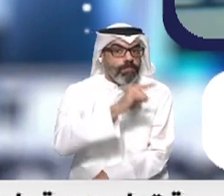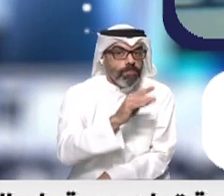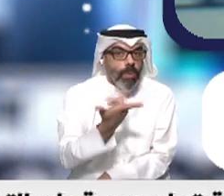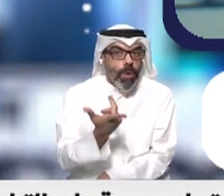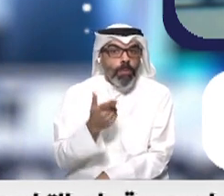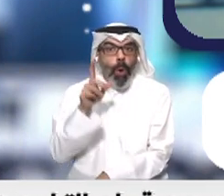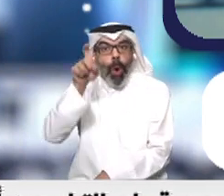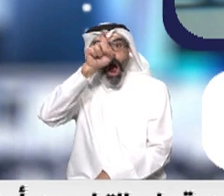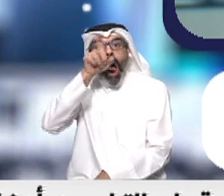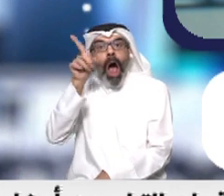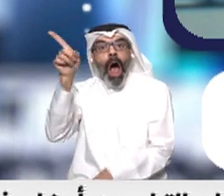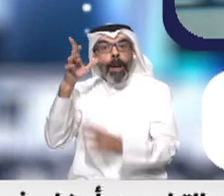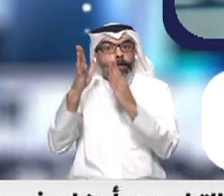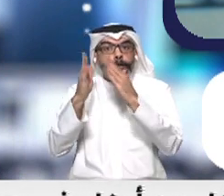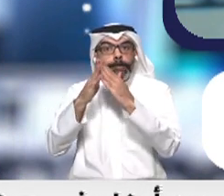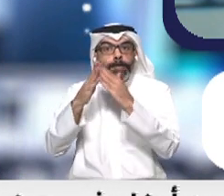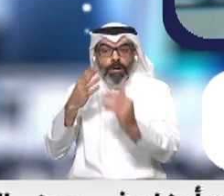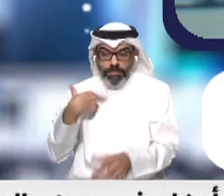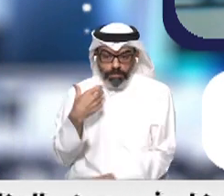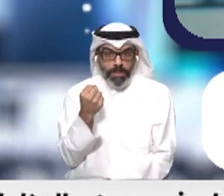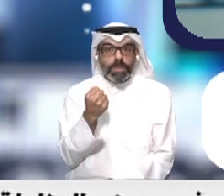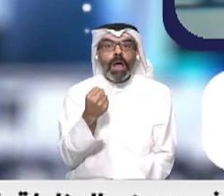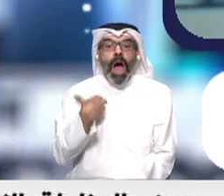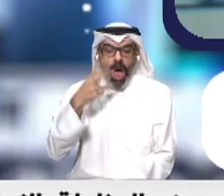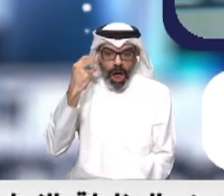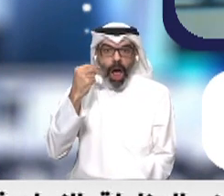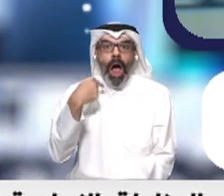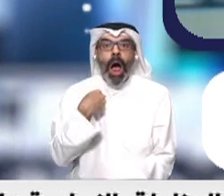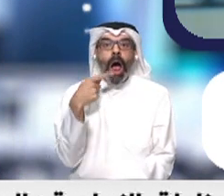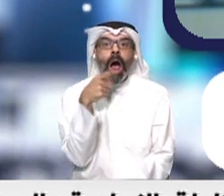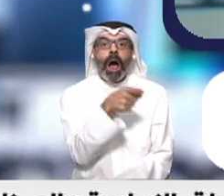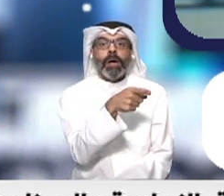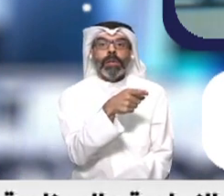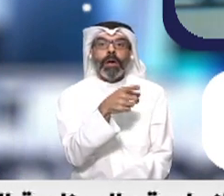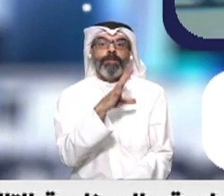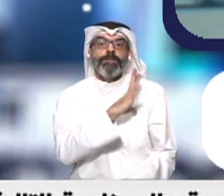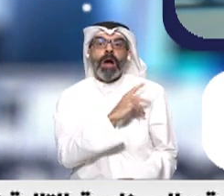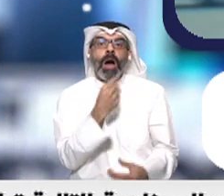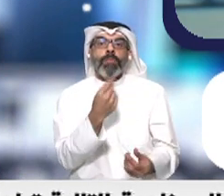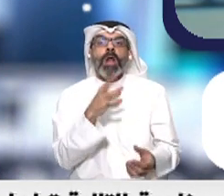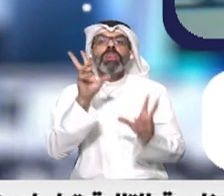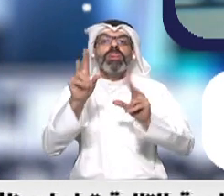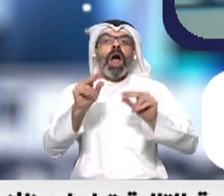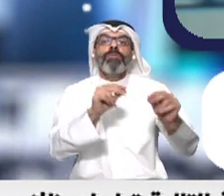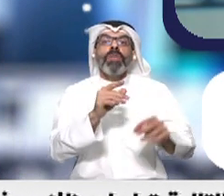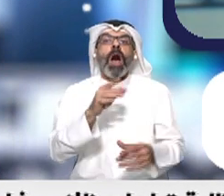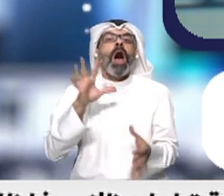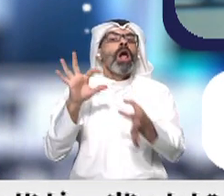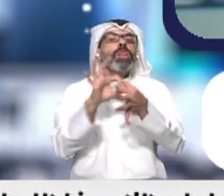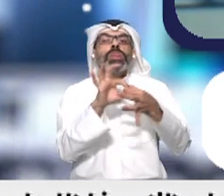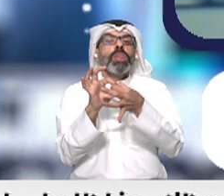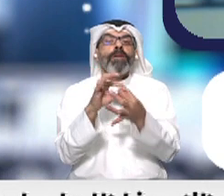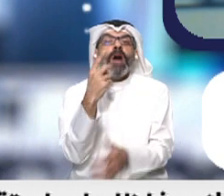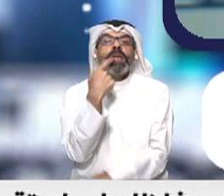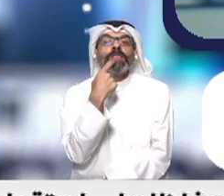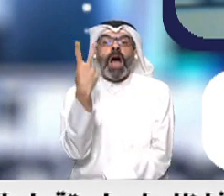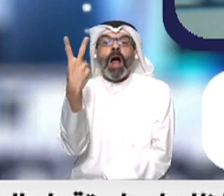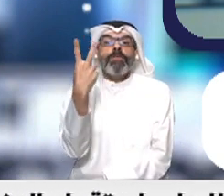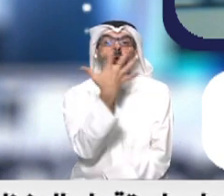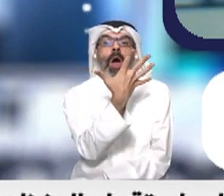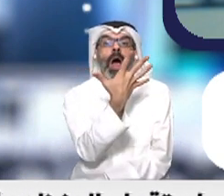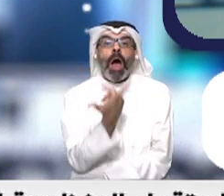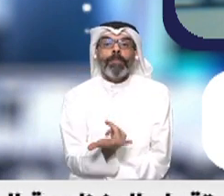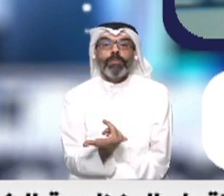متمسكة بموقفها الواضح، وأنه يجب أن يكون اتفاق عام 2005 هو الأساس في أي